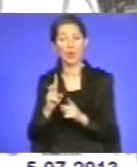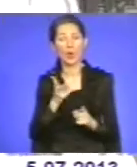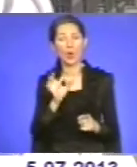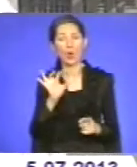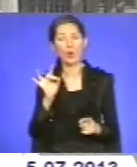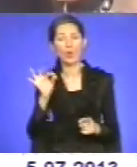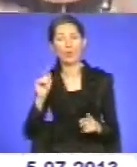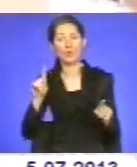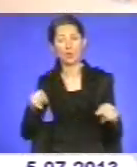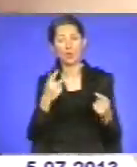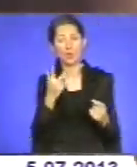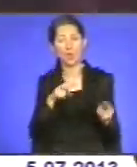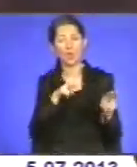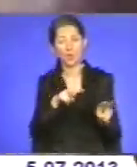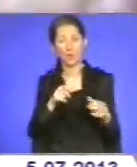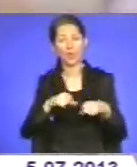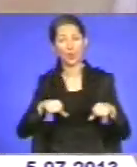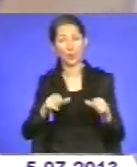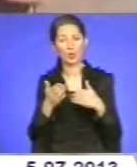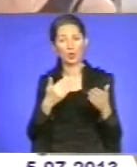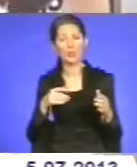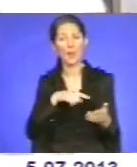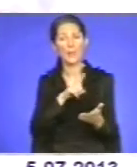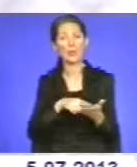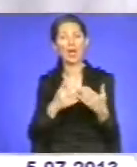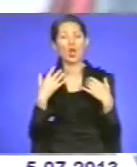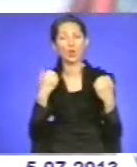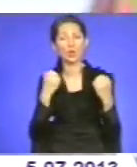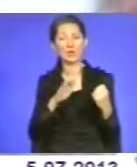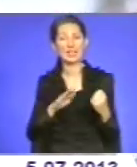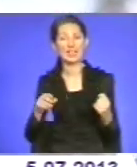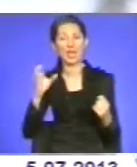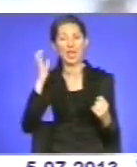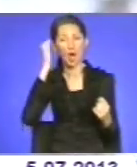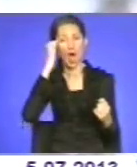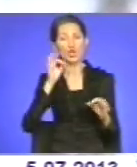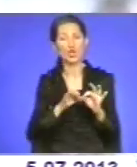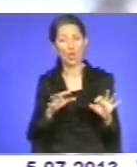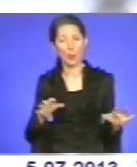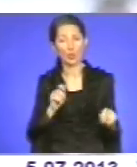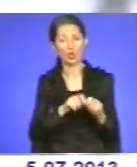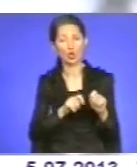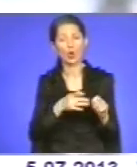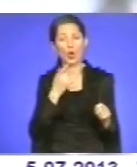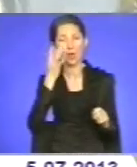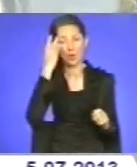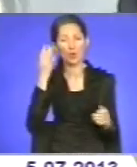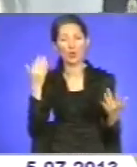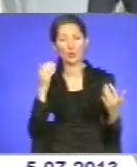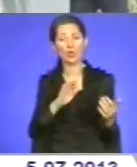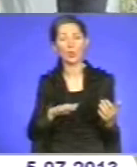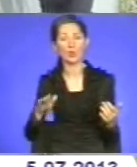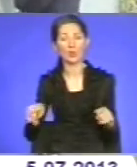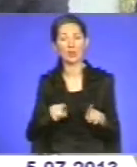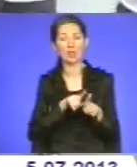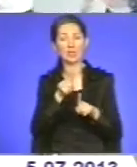наглядові комісії. Стосуються вони питань оздоровлення дітей-чорнобильців, контролю літнього відпочинку малечі та змін у фонді зайнятості. У